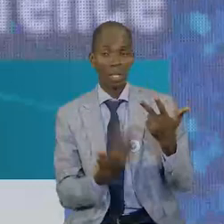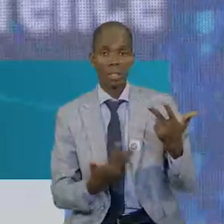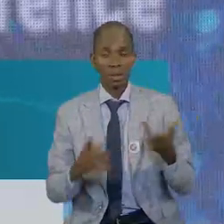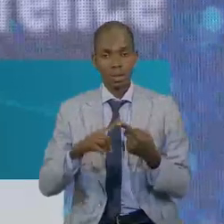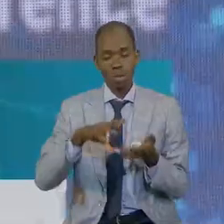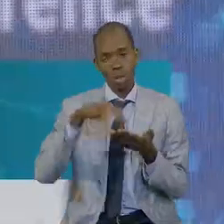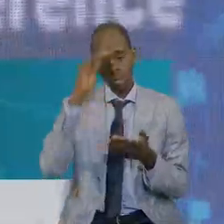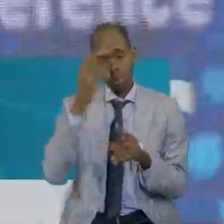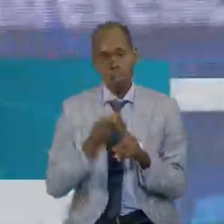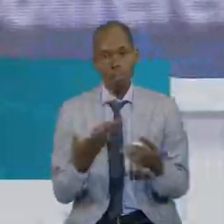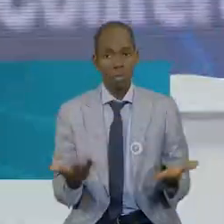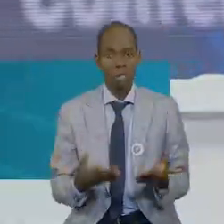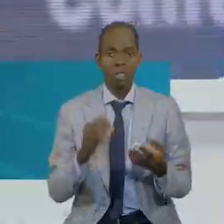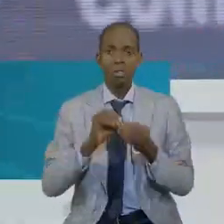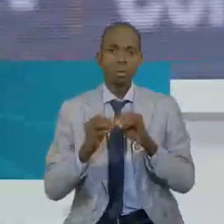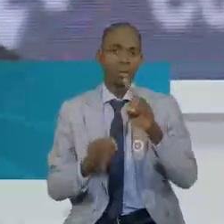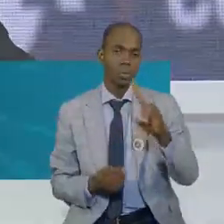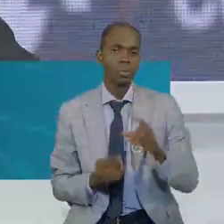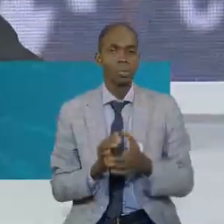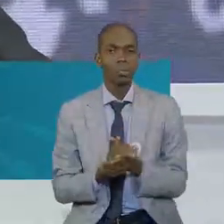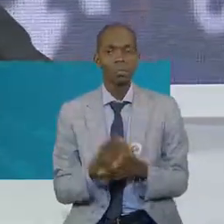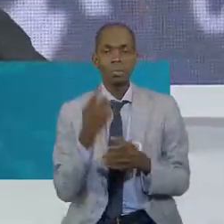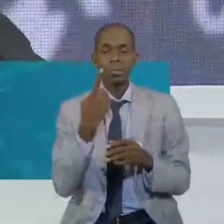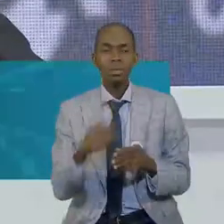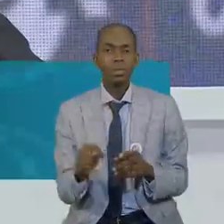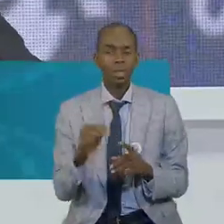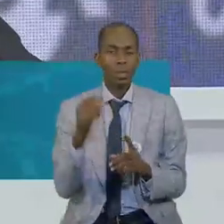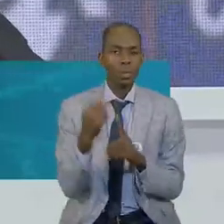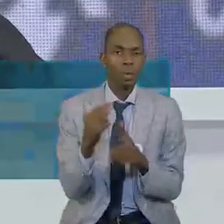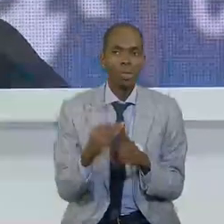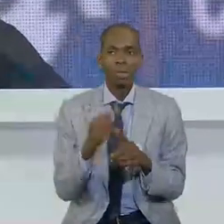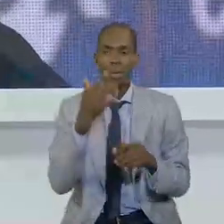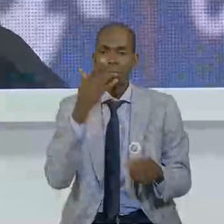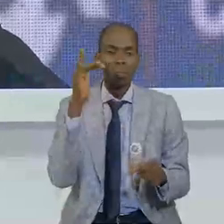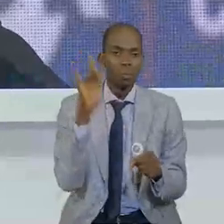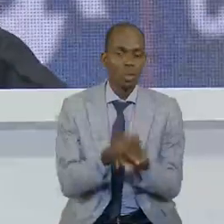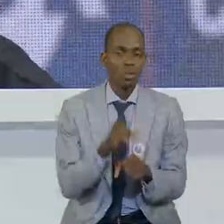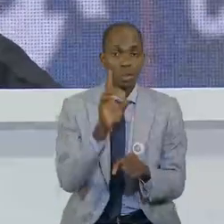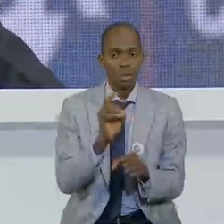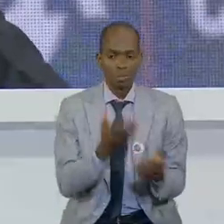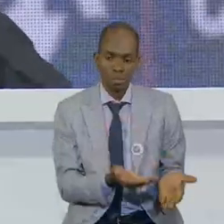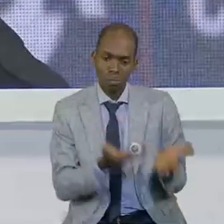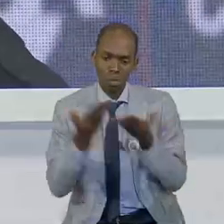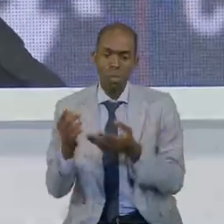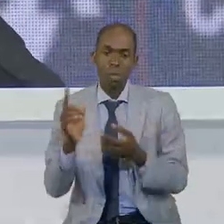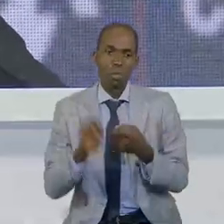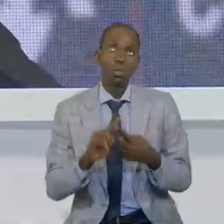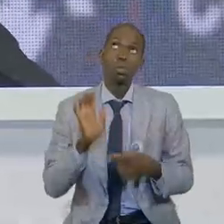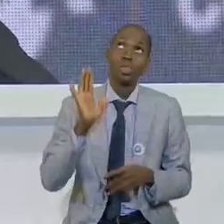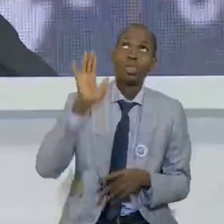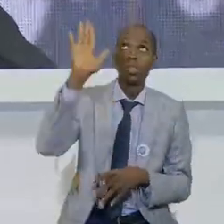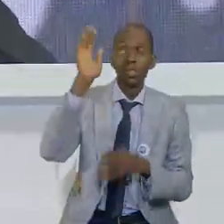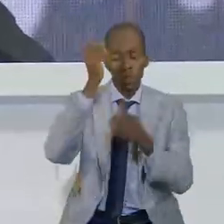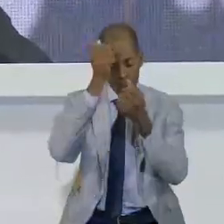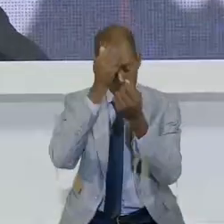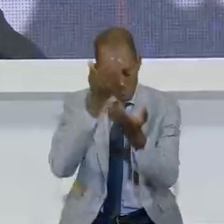Il y a trois points à considérer. Premièrement, the present promise conveyed to his obedient people. Premier point, la